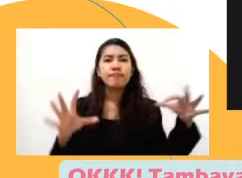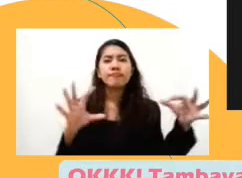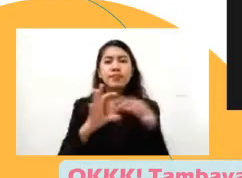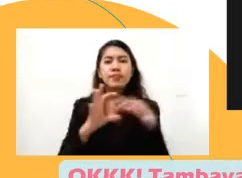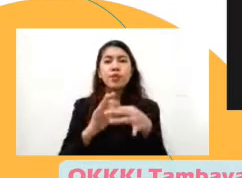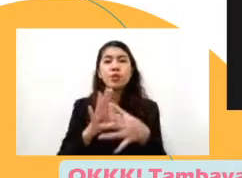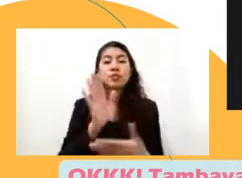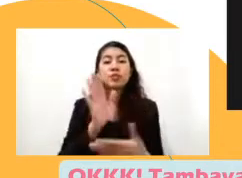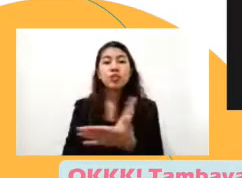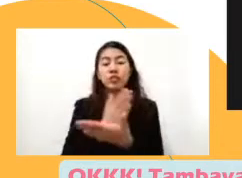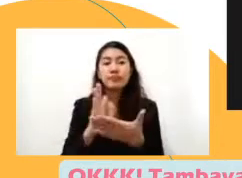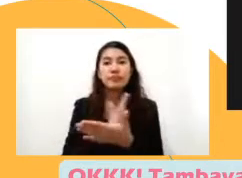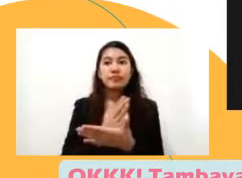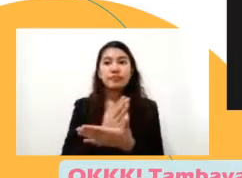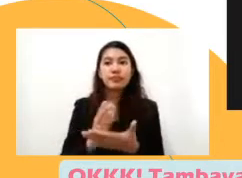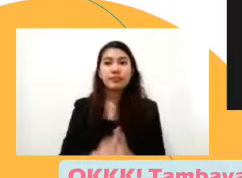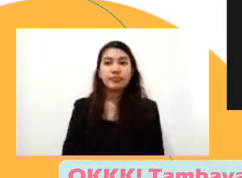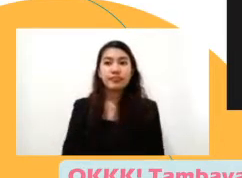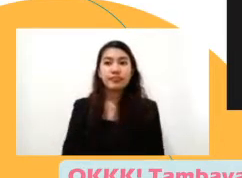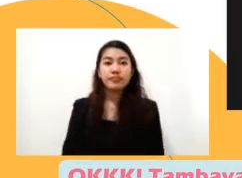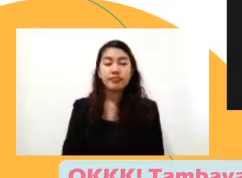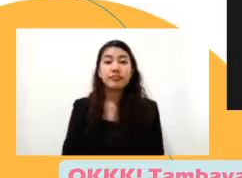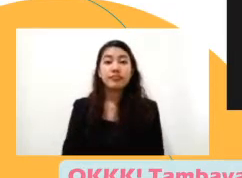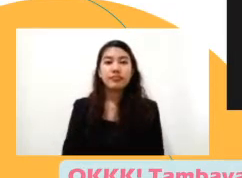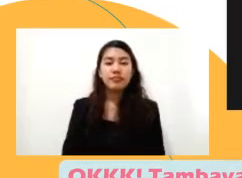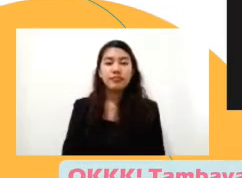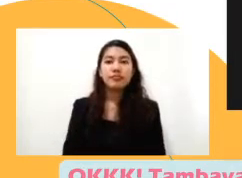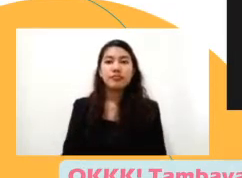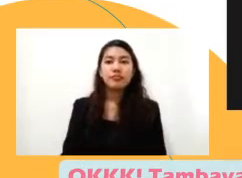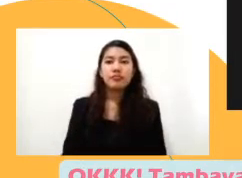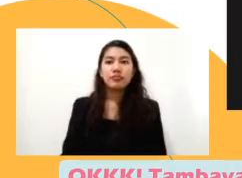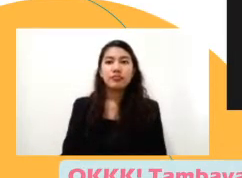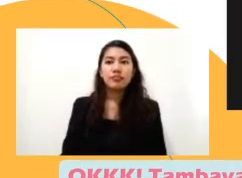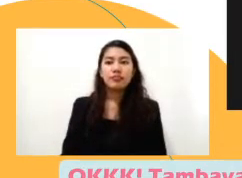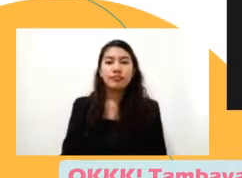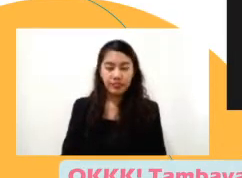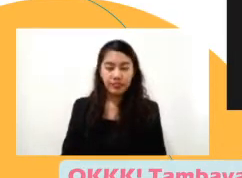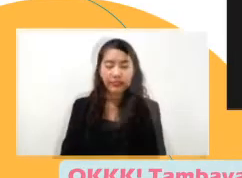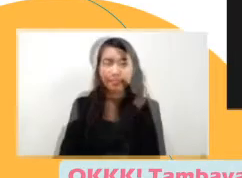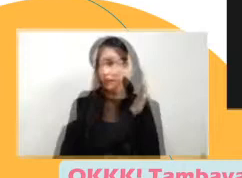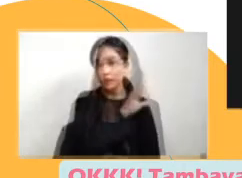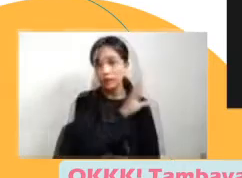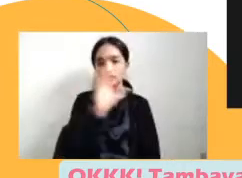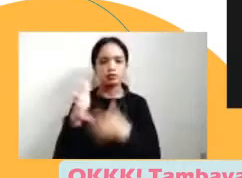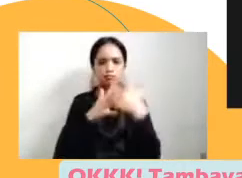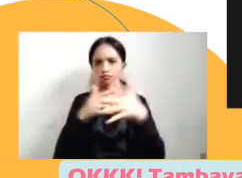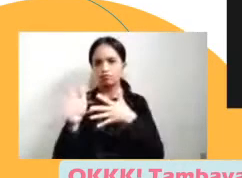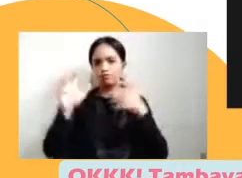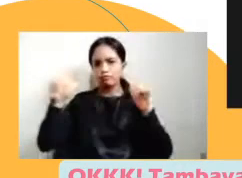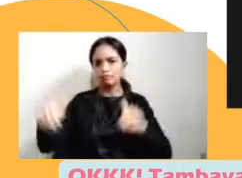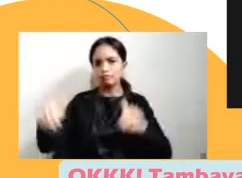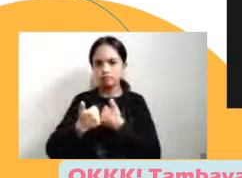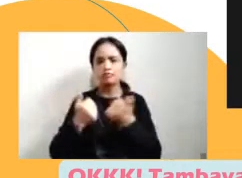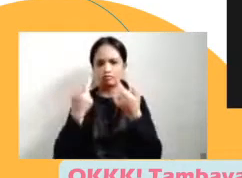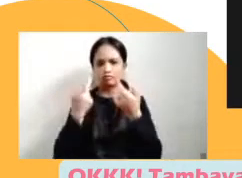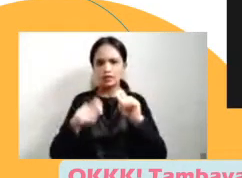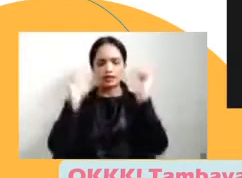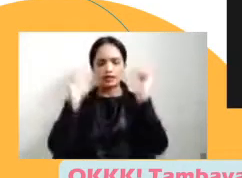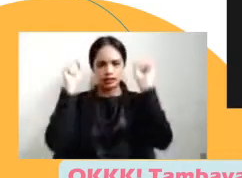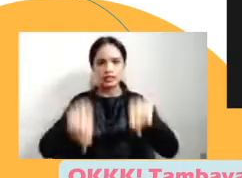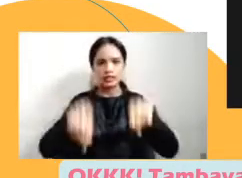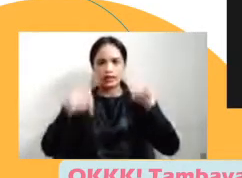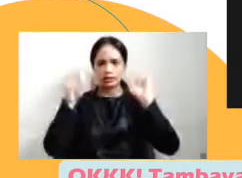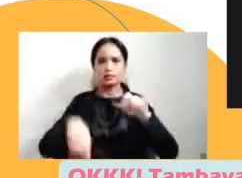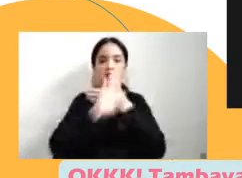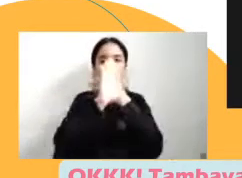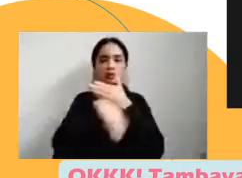Franz, kailan ka huling naging matatag sa gitna ng pagsubok? Sige nga, pwede nating balikan, no?